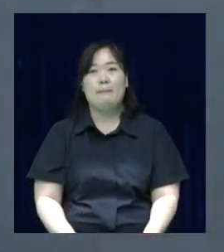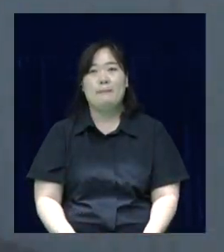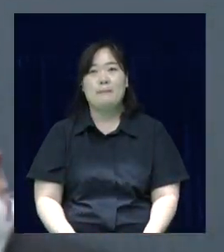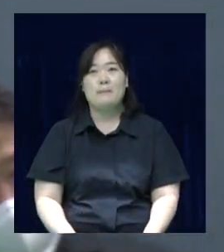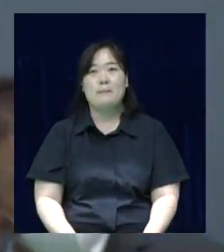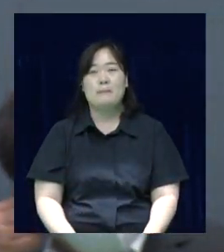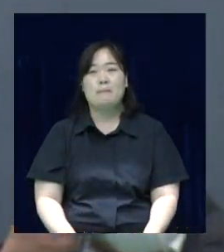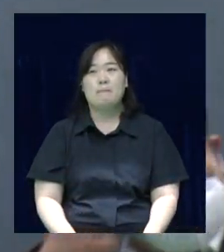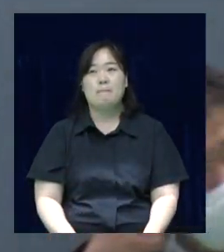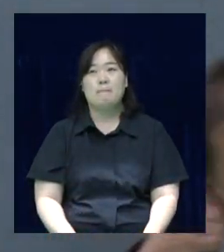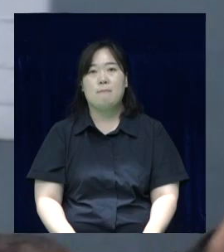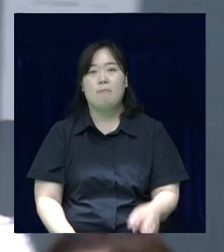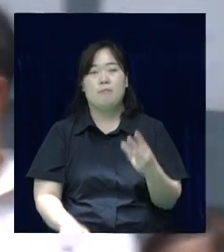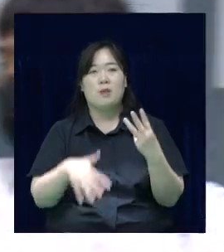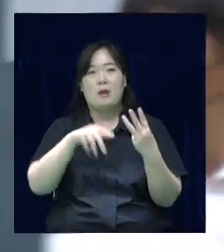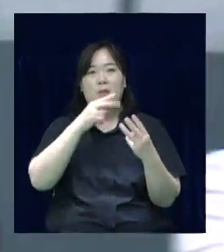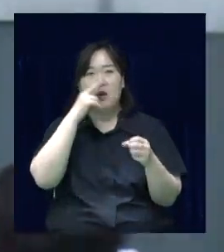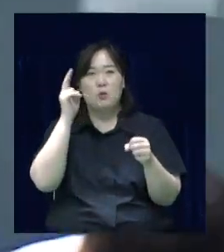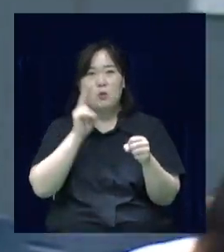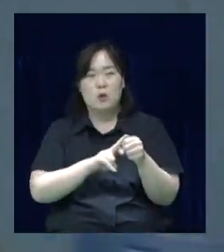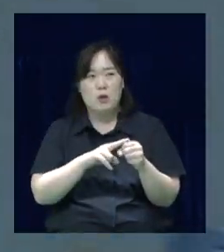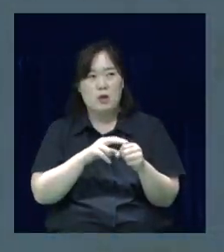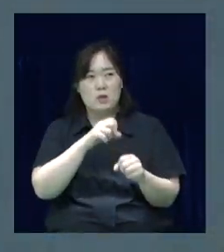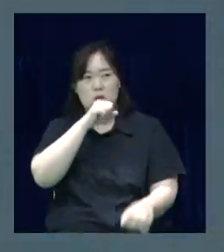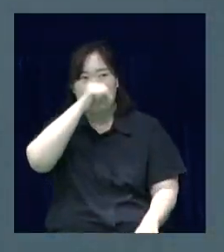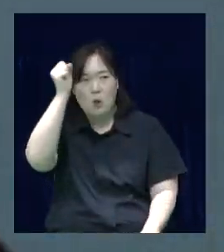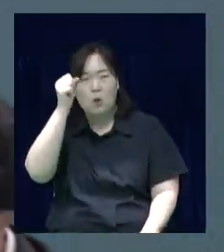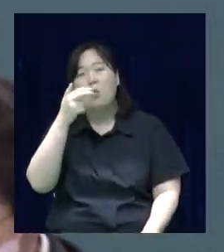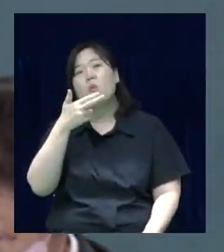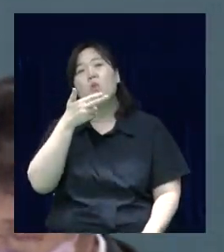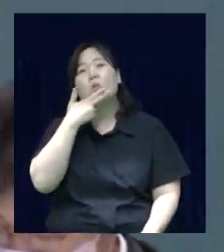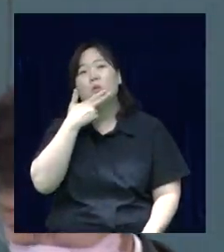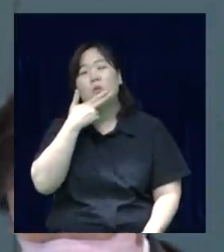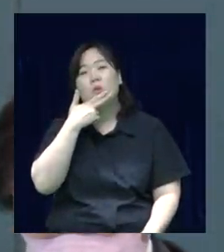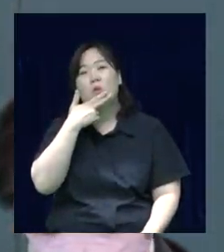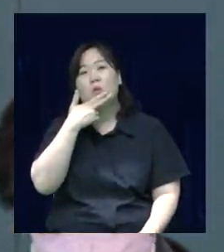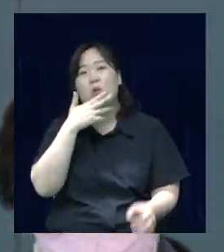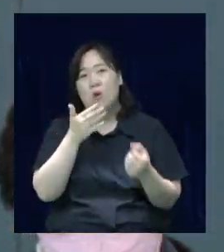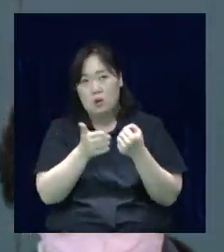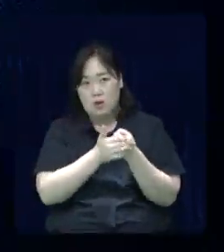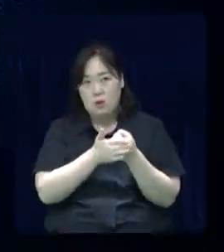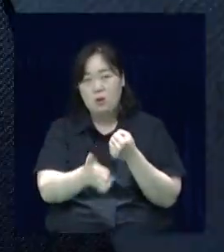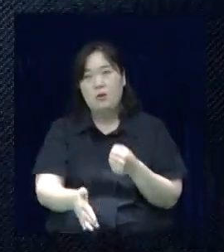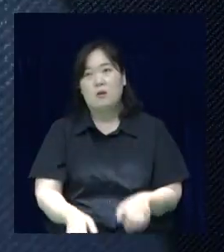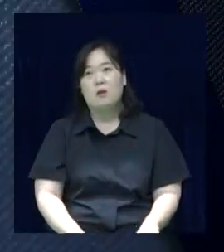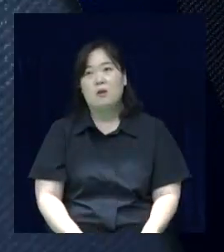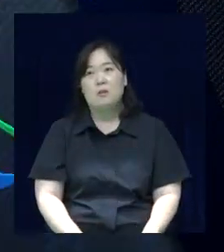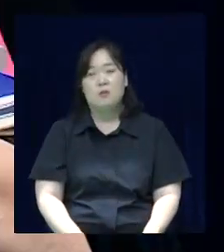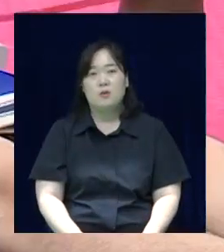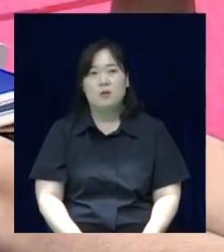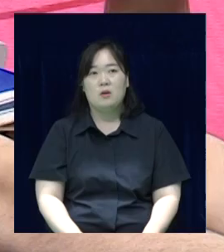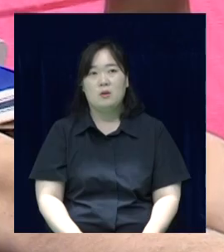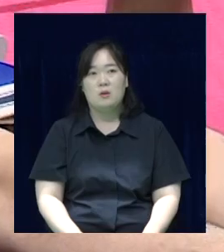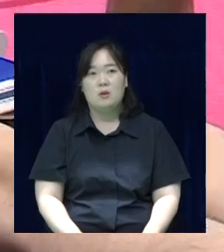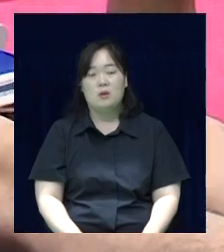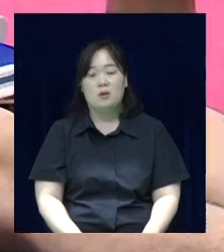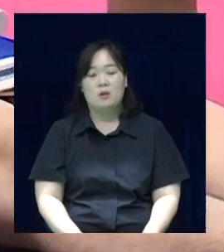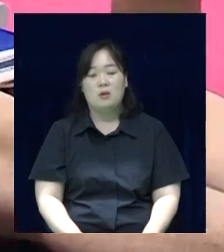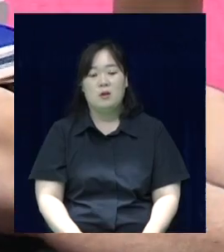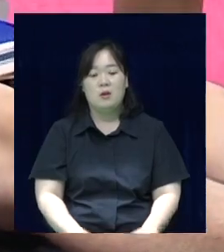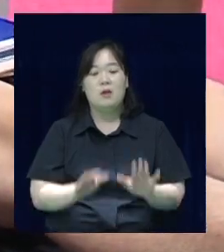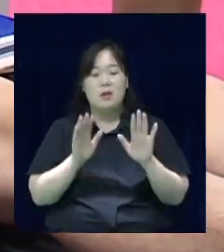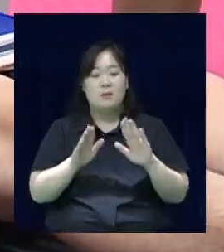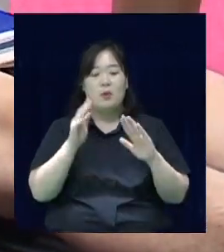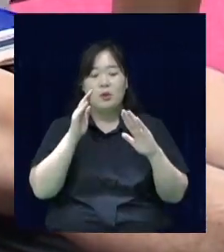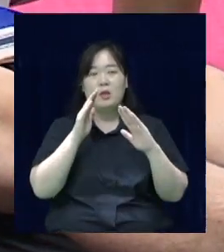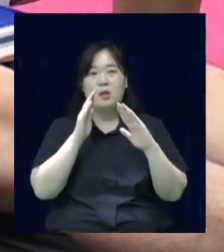좀 이렇게 되면은 3차 시도까지 성공이 한 번도 없었기 때문에 자. 정금산 선수는 사실 공식 경기가 처음일 겁니다.